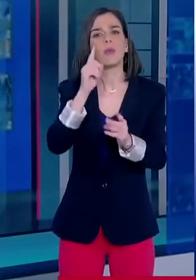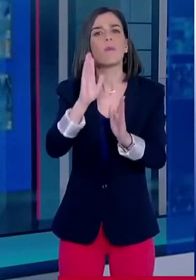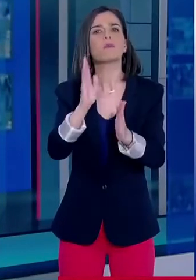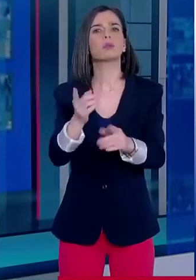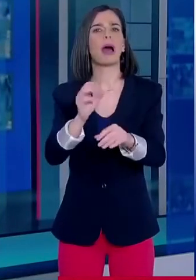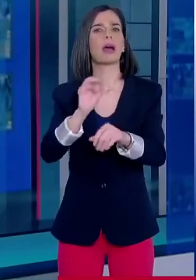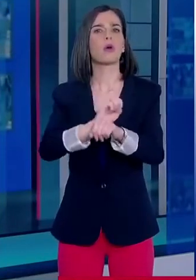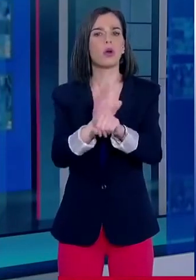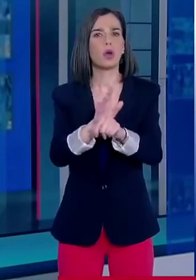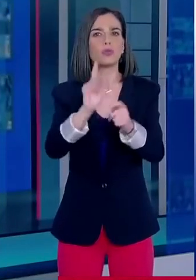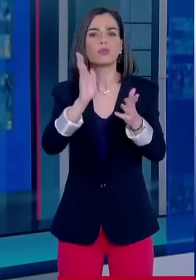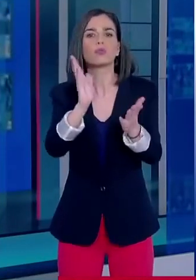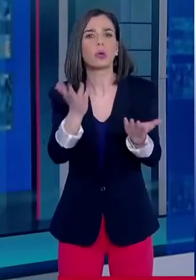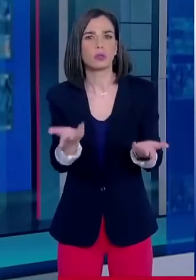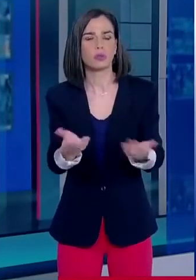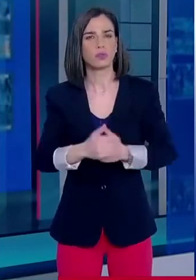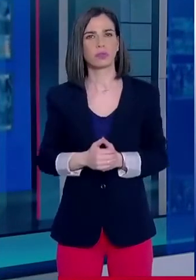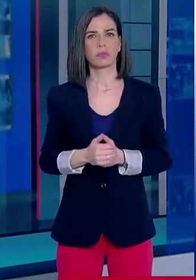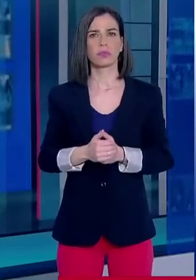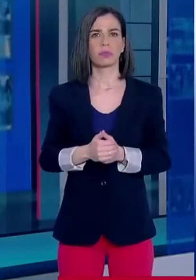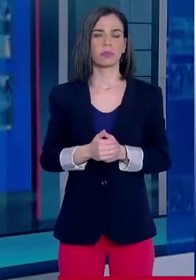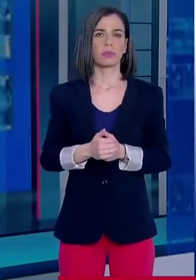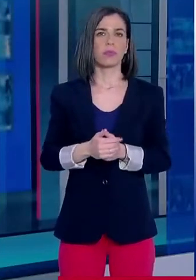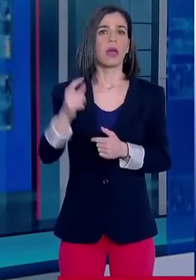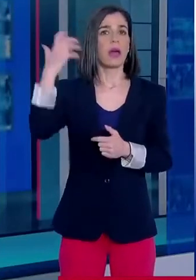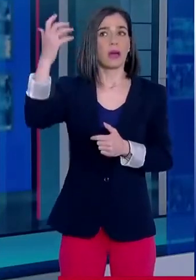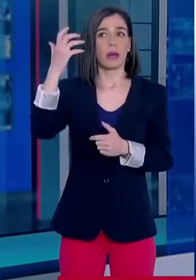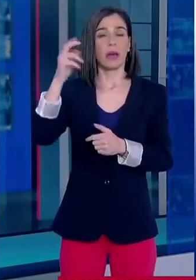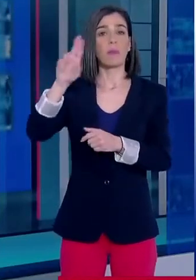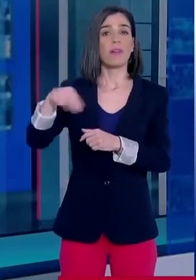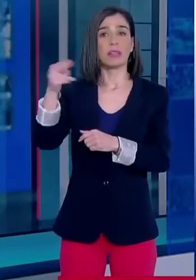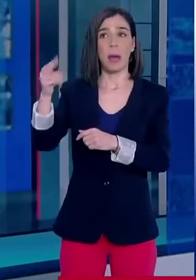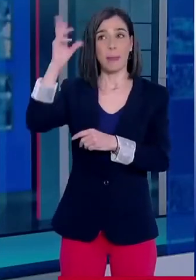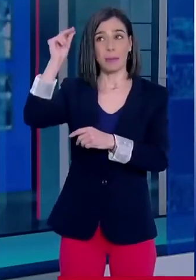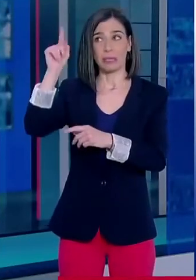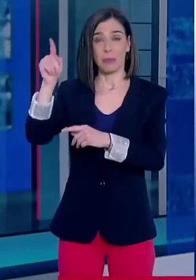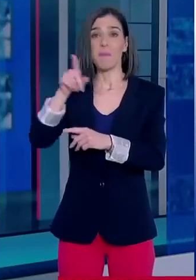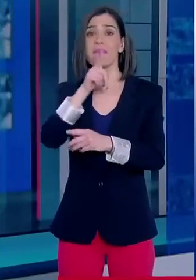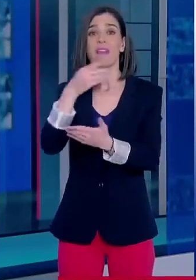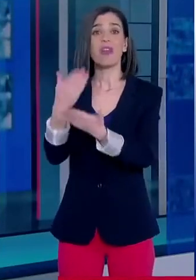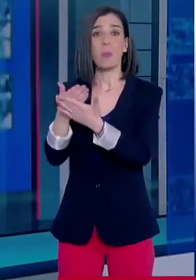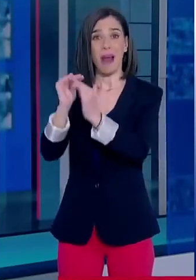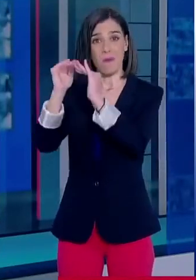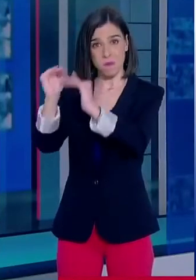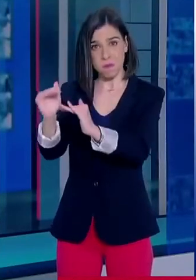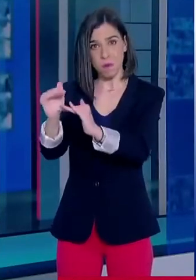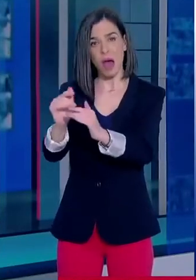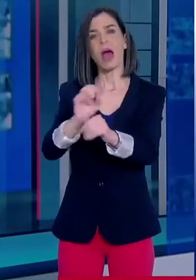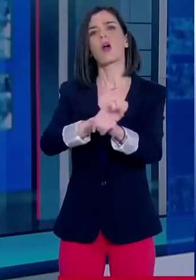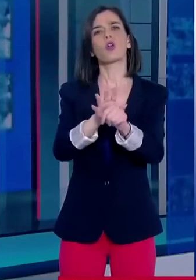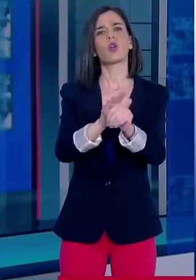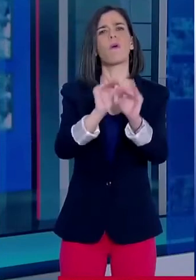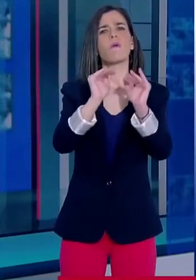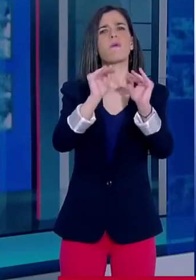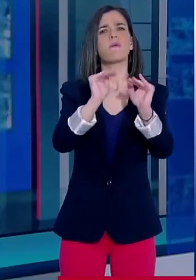ιού στη χώρα μας. Σύμφωνα με τους συναδέλφους από το Ελβετικό Πανεπιστήμιο, αν παραμείνουν έτσι τα δεδομένα, ο ιός δεν θα αλλάξει σημαντικά